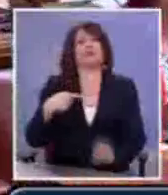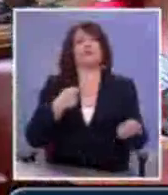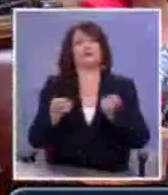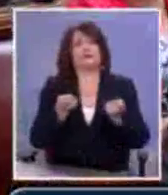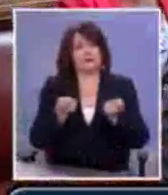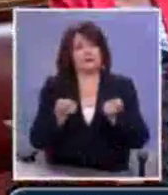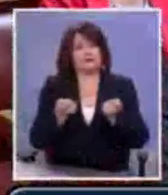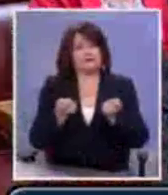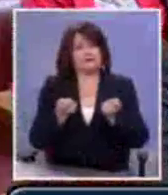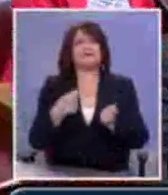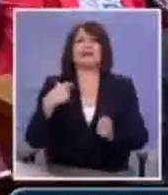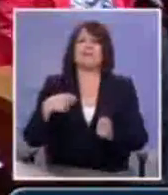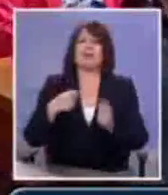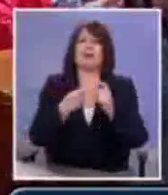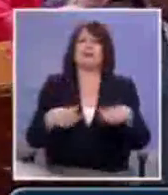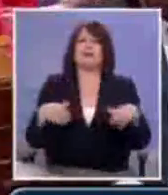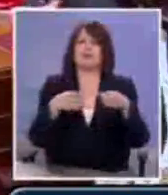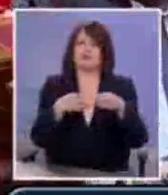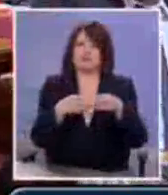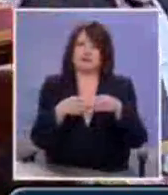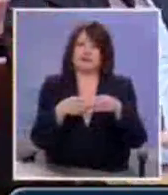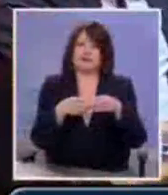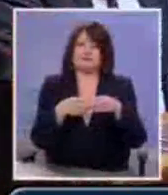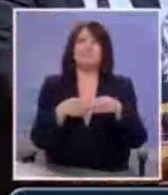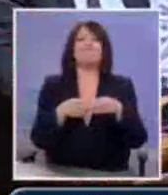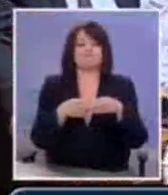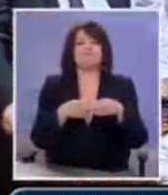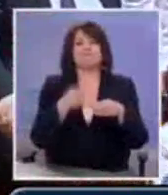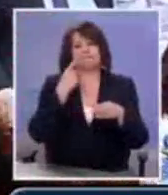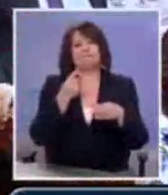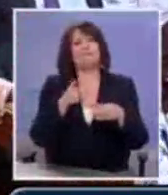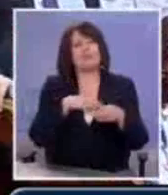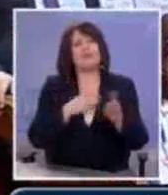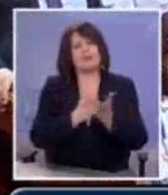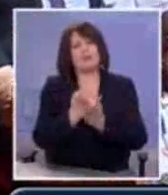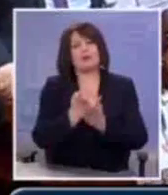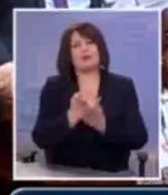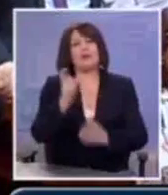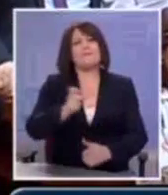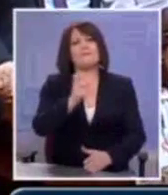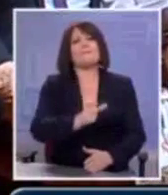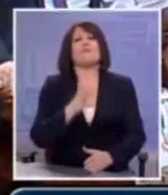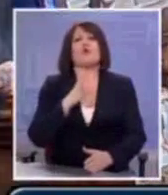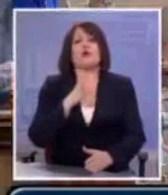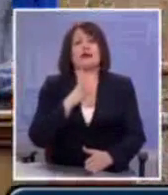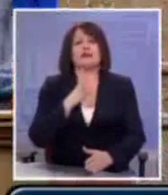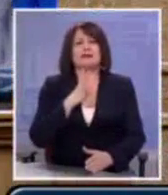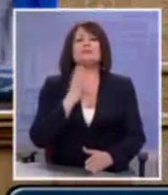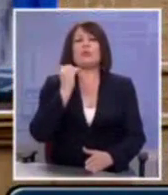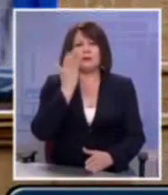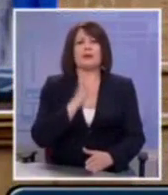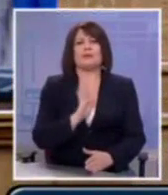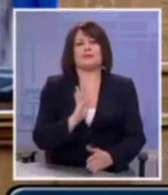συντονιστής και τα μέλη της Επιτροπής δικαιώνουν πλήρως τους πολίτες που